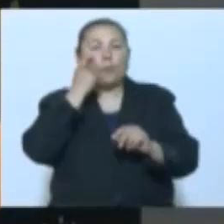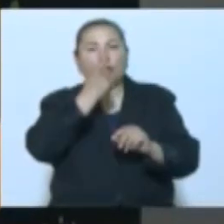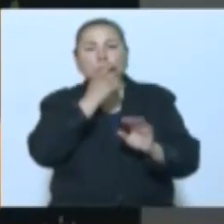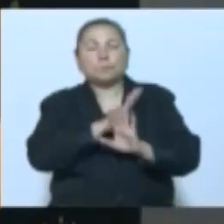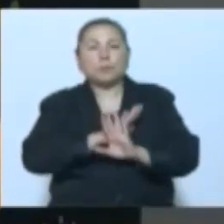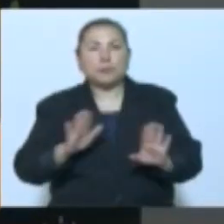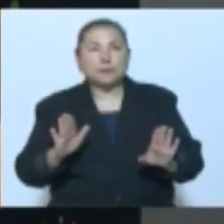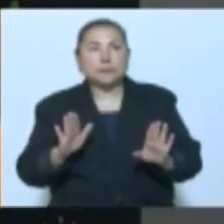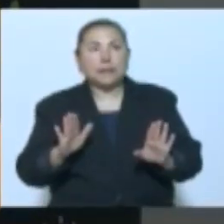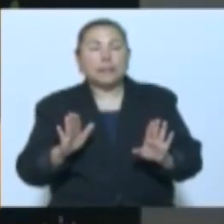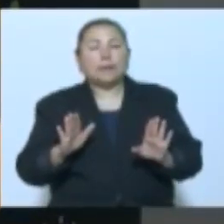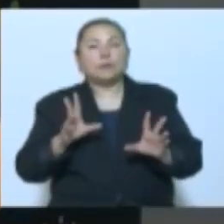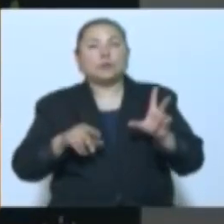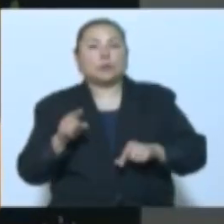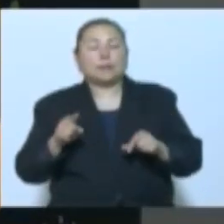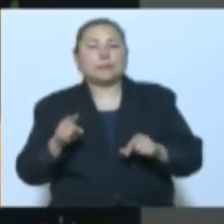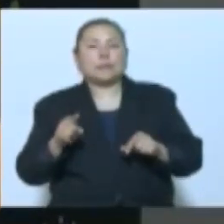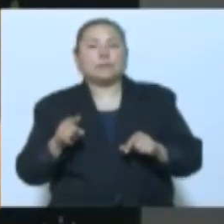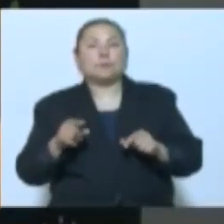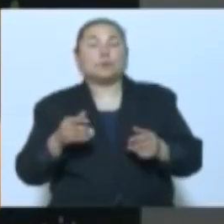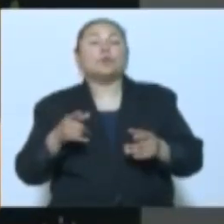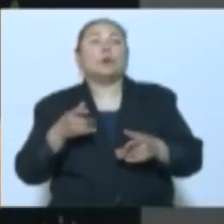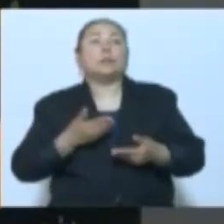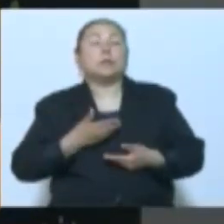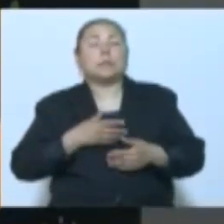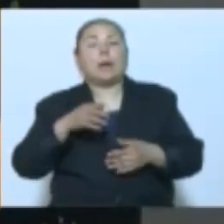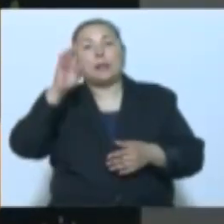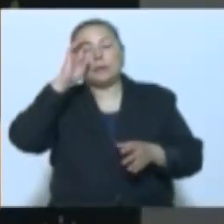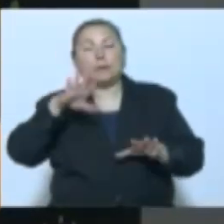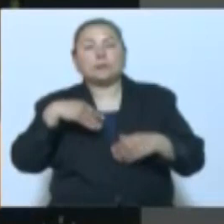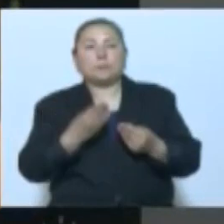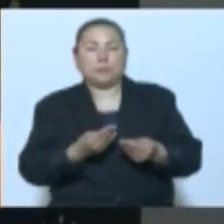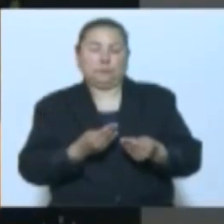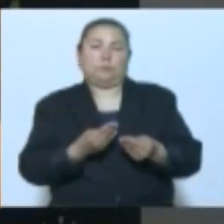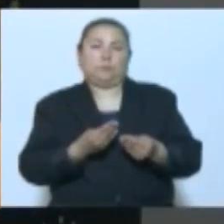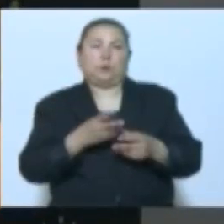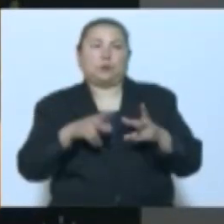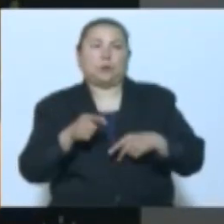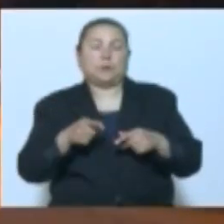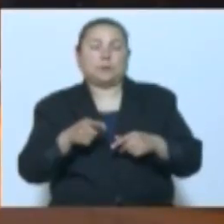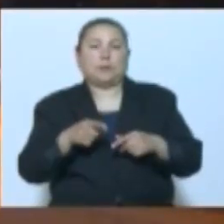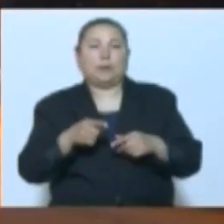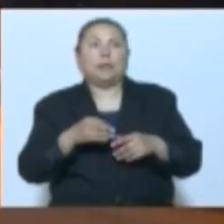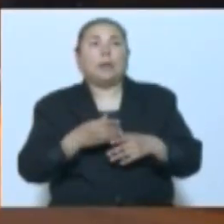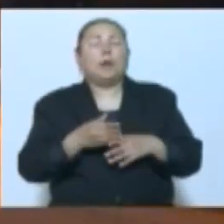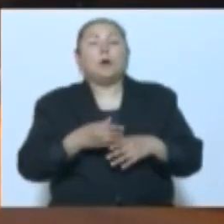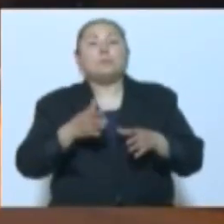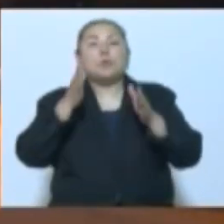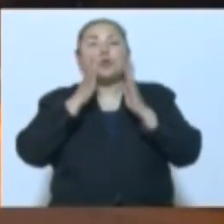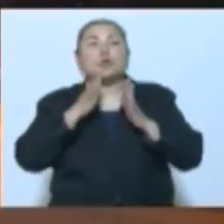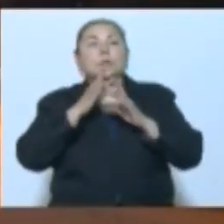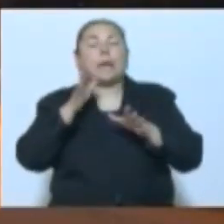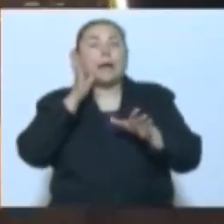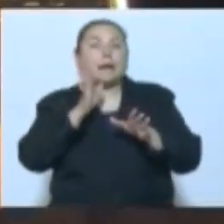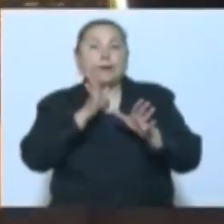ілместен сауабын Алладан үміт етіп дұға жасайтын болсақ, Алла Тағала міндетті түрде дұғаларымызды қабыл алады. Бұл күні мешітке әйелдер қауымы